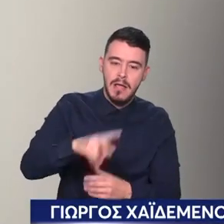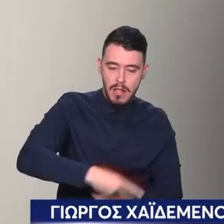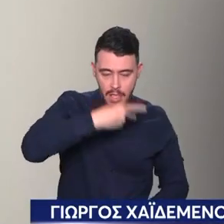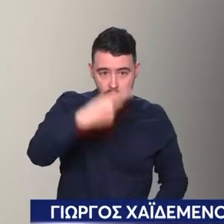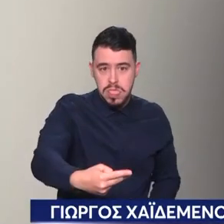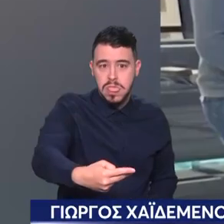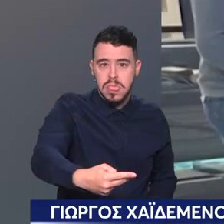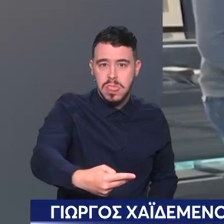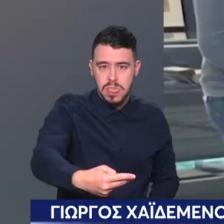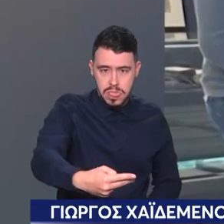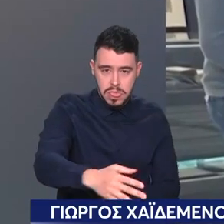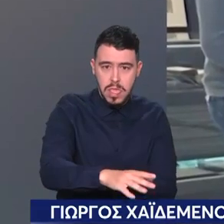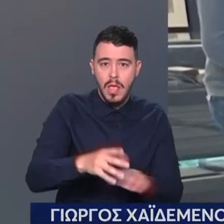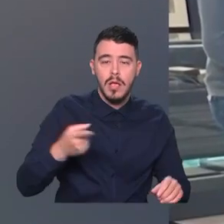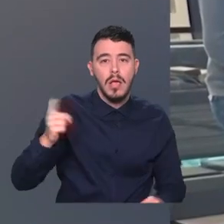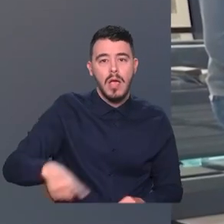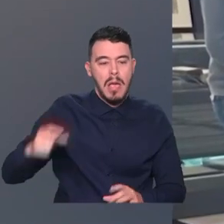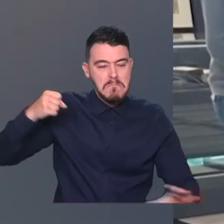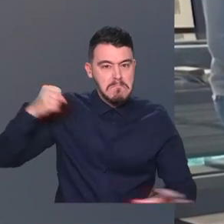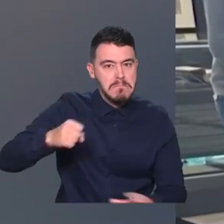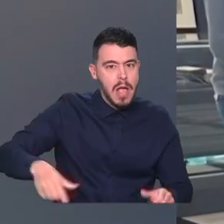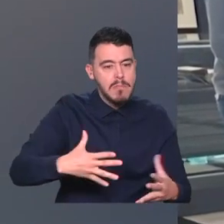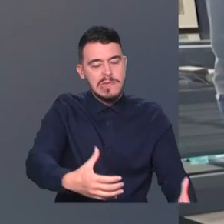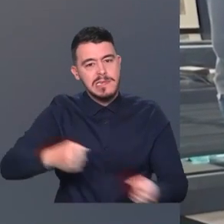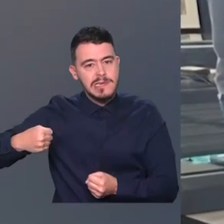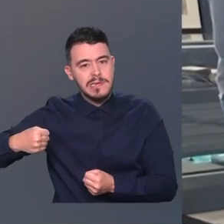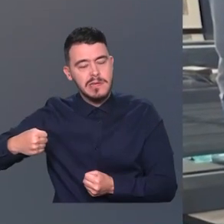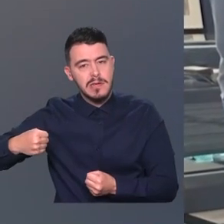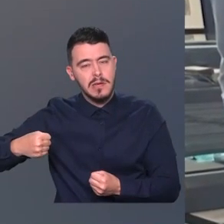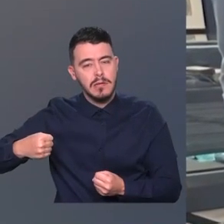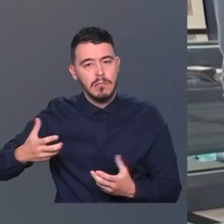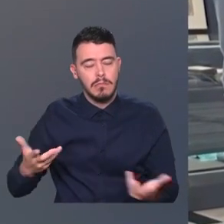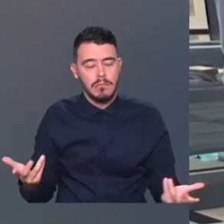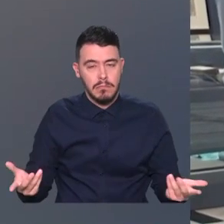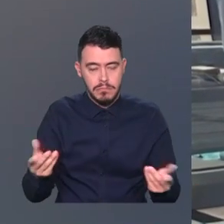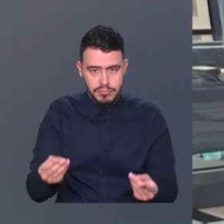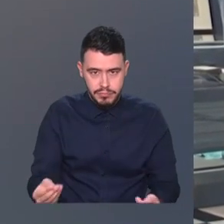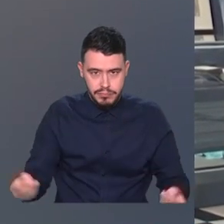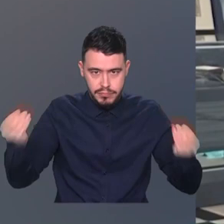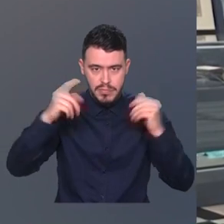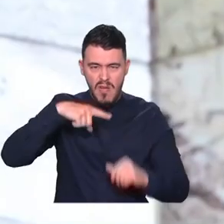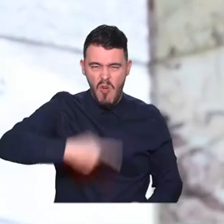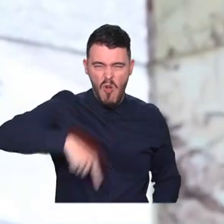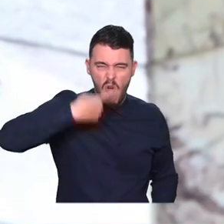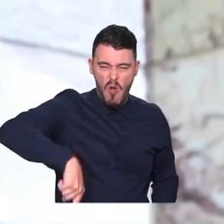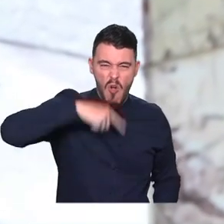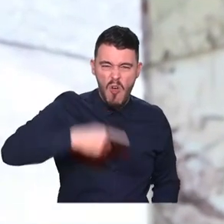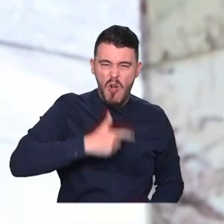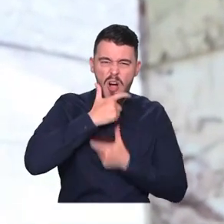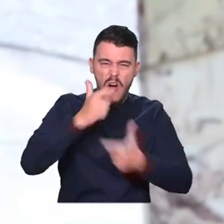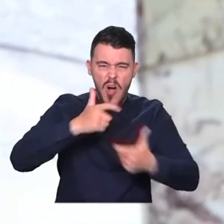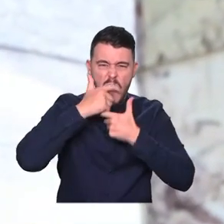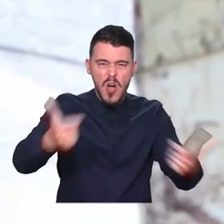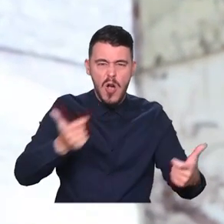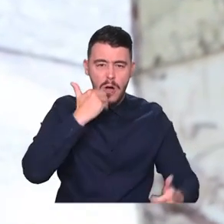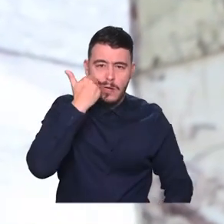τον γρονδοκόπησε να συγκρατείται εδώ για να πέσουν οι τόνοι και να τερματιστεί το επεισόδιο. Οι ύβρις και οι φωνές συνεχίζονται, με τις εικόνες ντροπής να